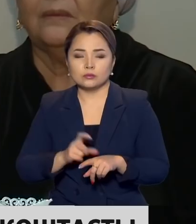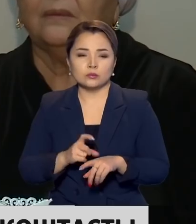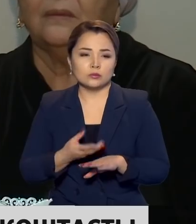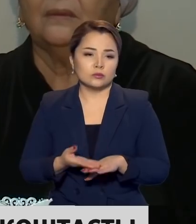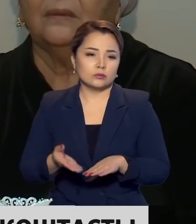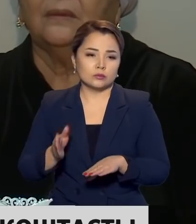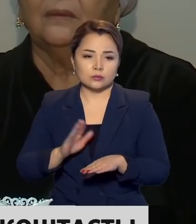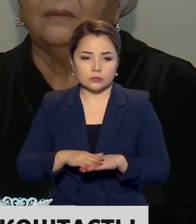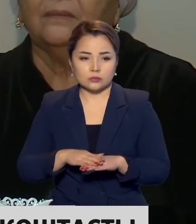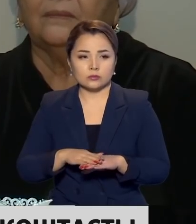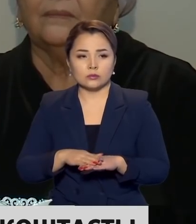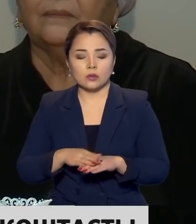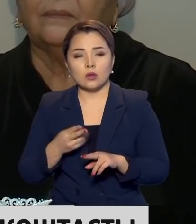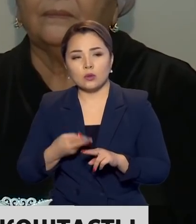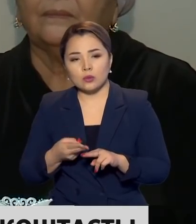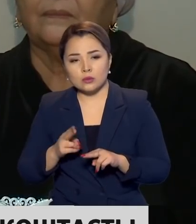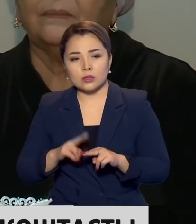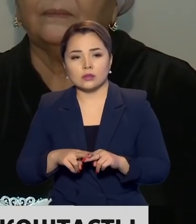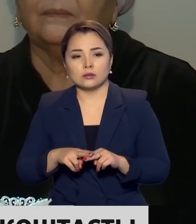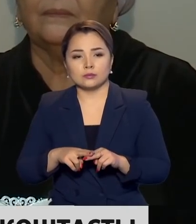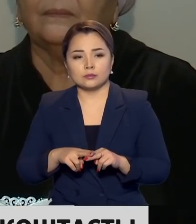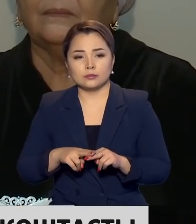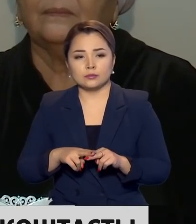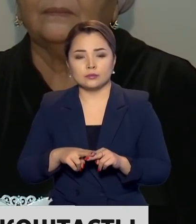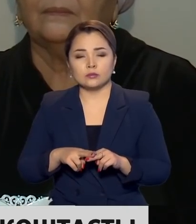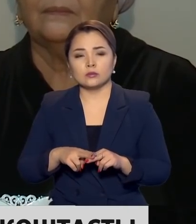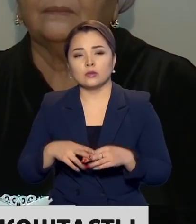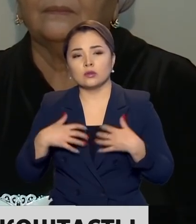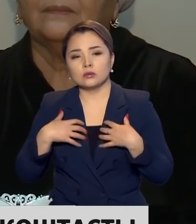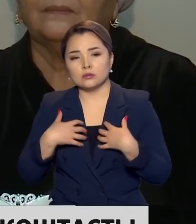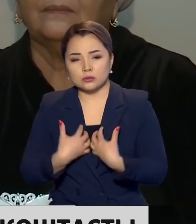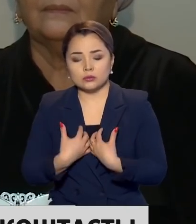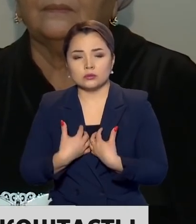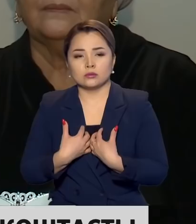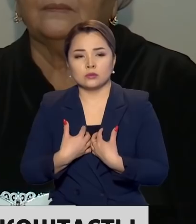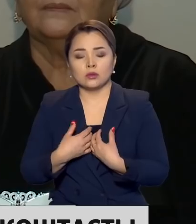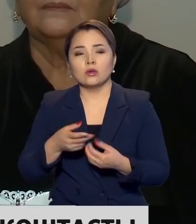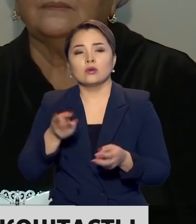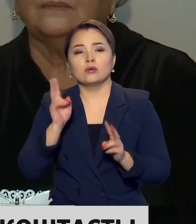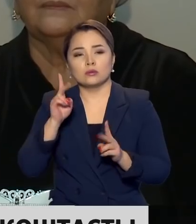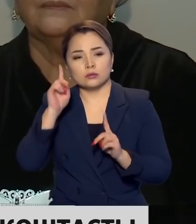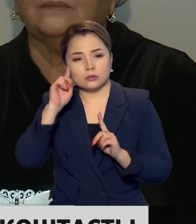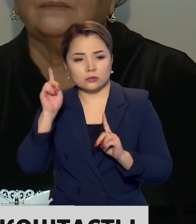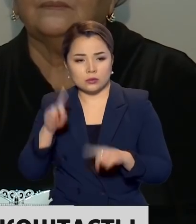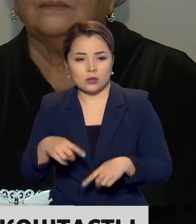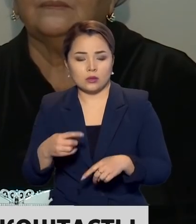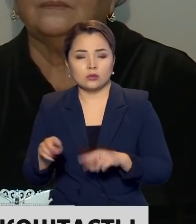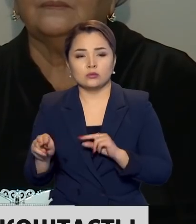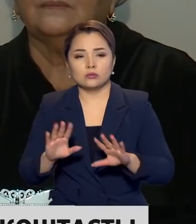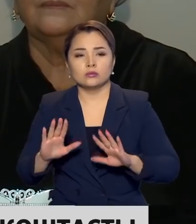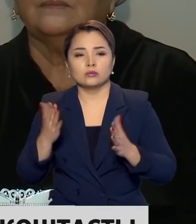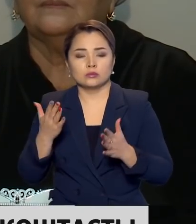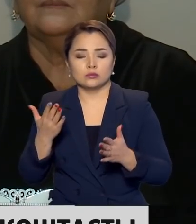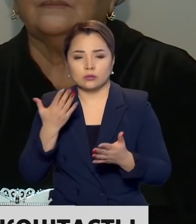Енді осындай қайғылы қасіреттің болатын кім біліпті. Елін